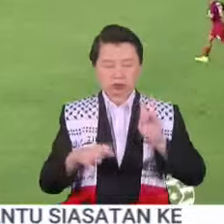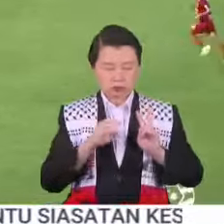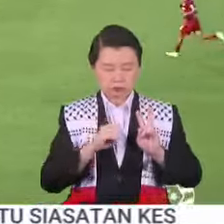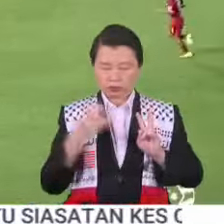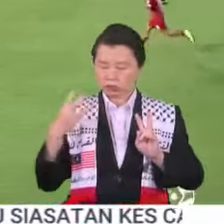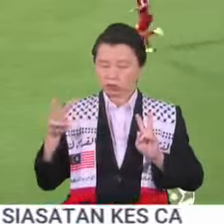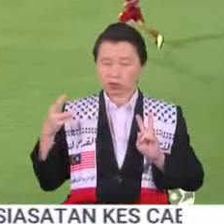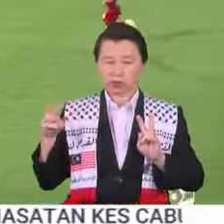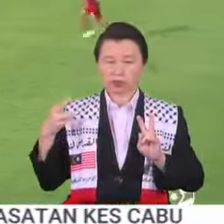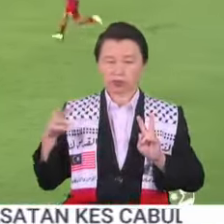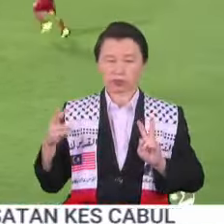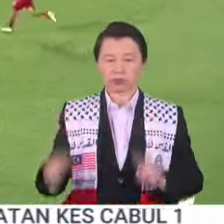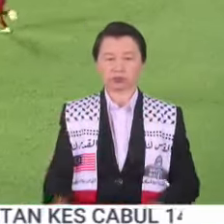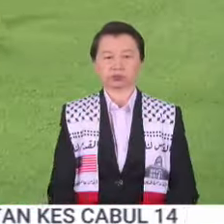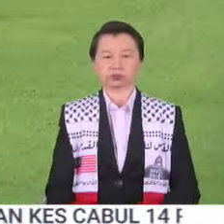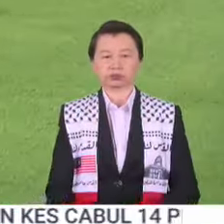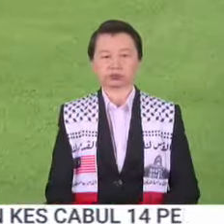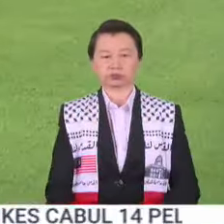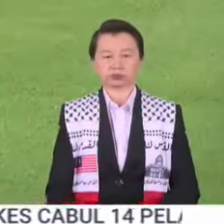2015-2016.